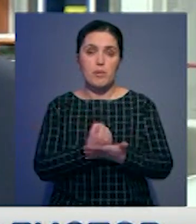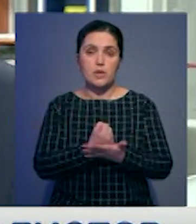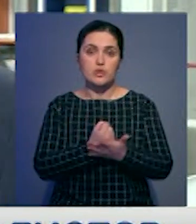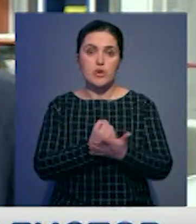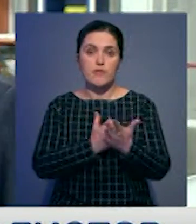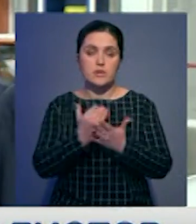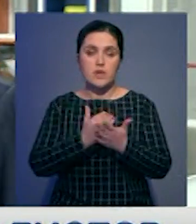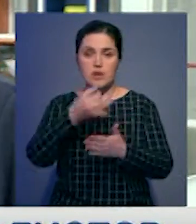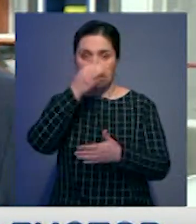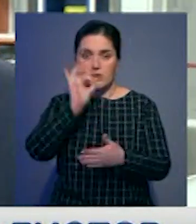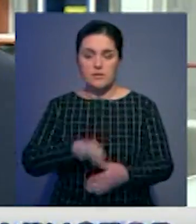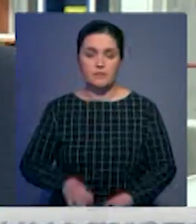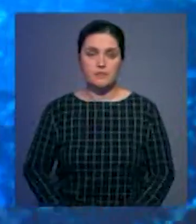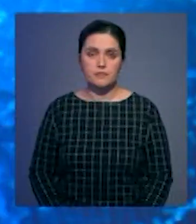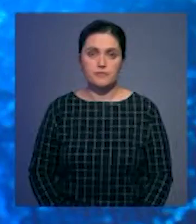специалистов.